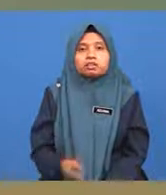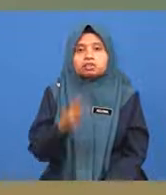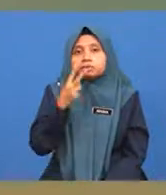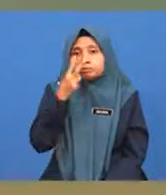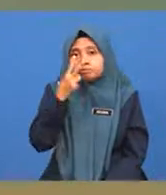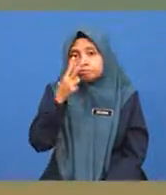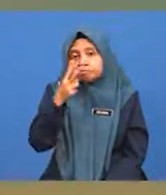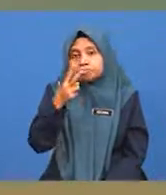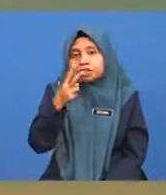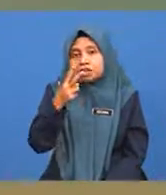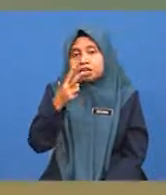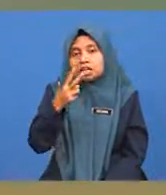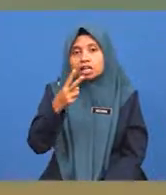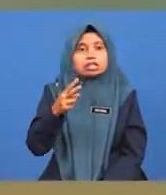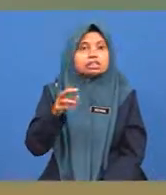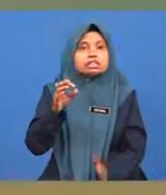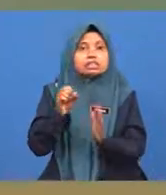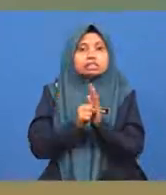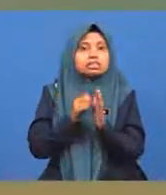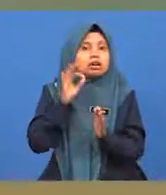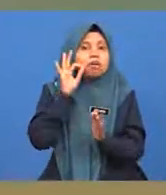Kelihatan gambar sebuah jam.